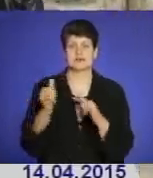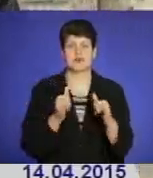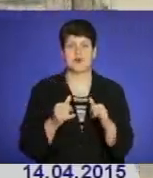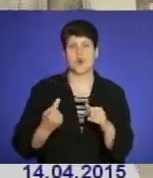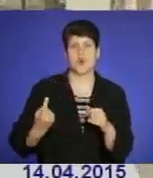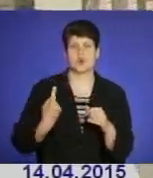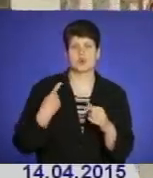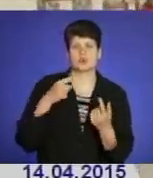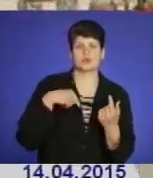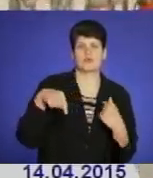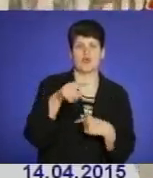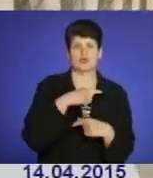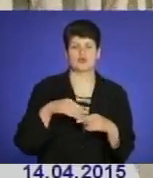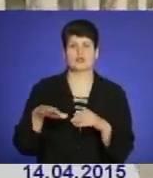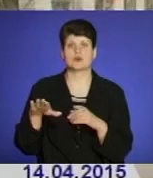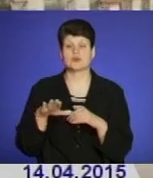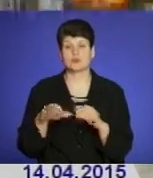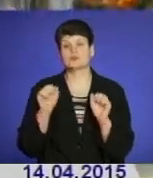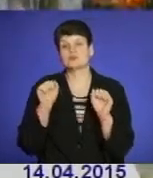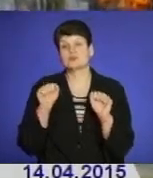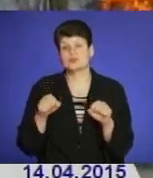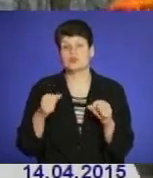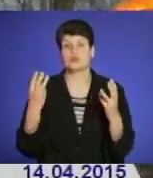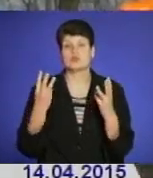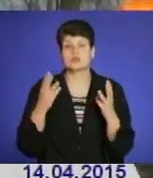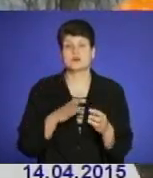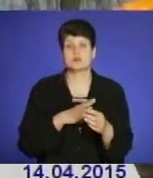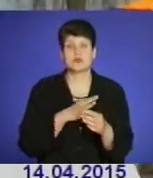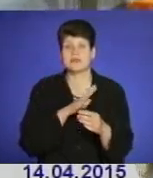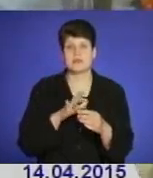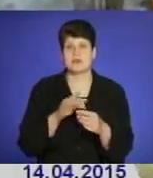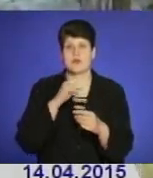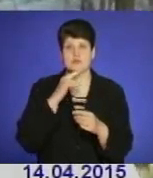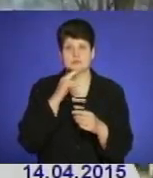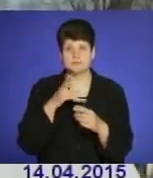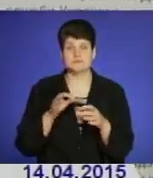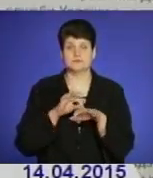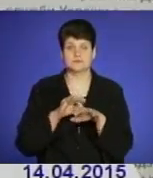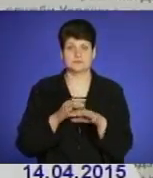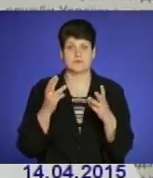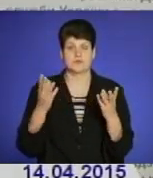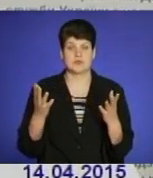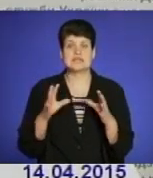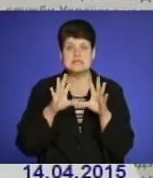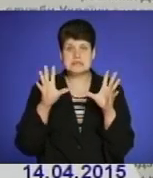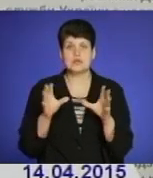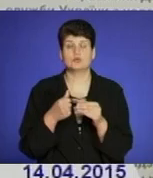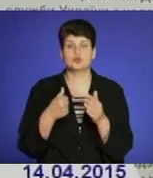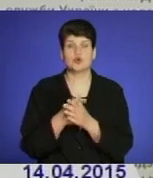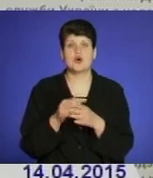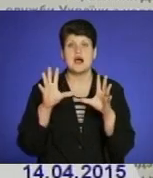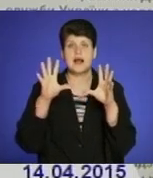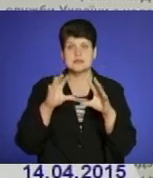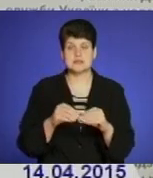охорону навколишньої території. Ймовірно, пожежа виникла через необережне поводження з вогнем. Загалом до гасіння